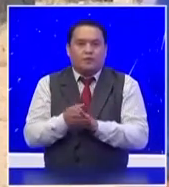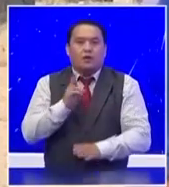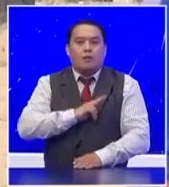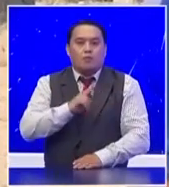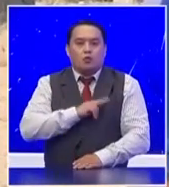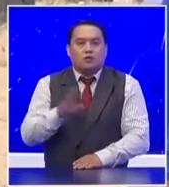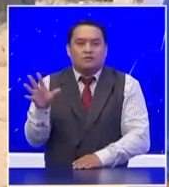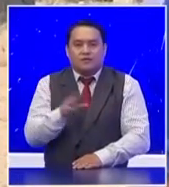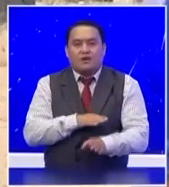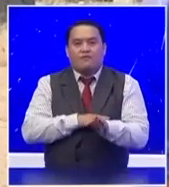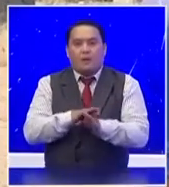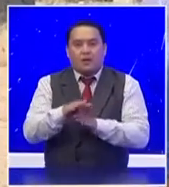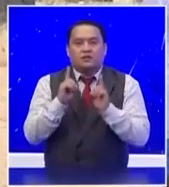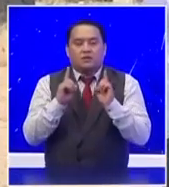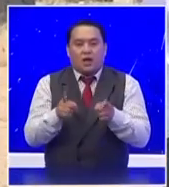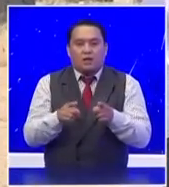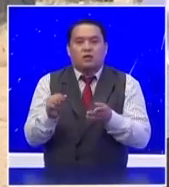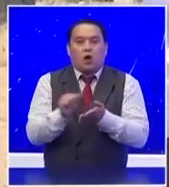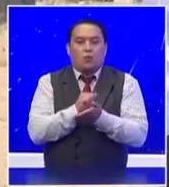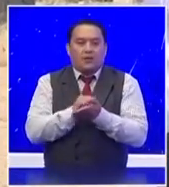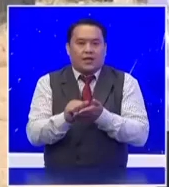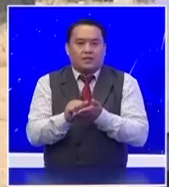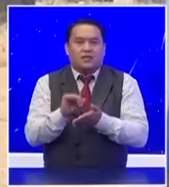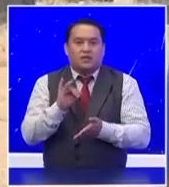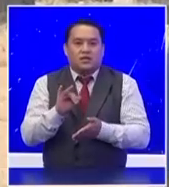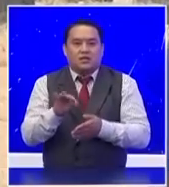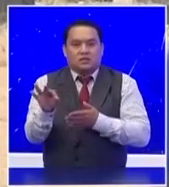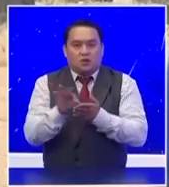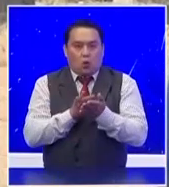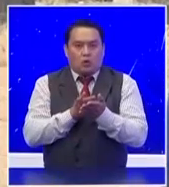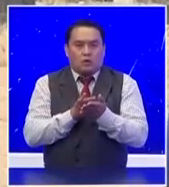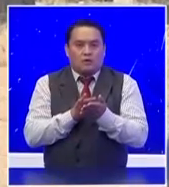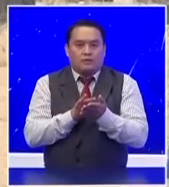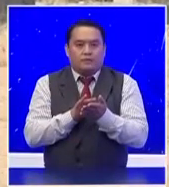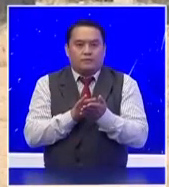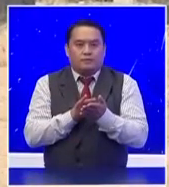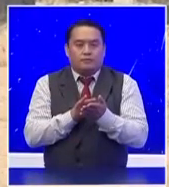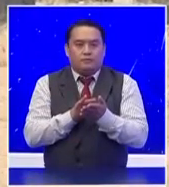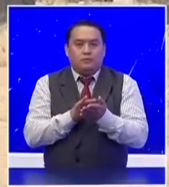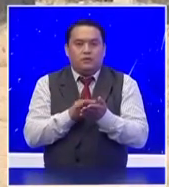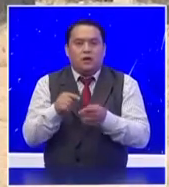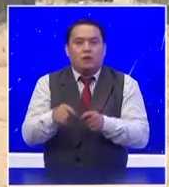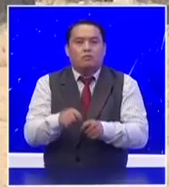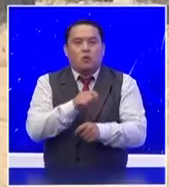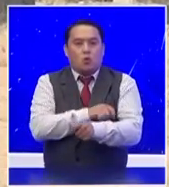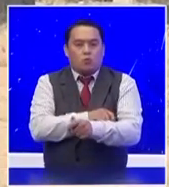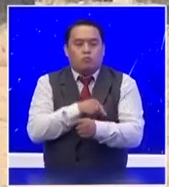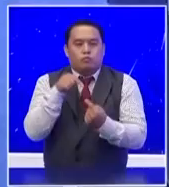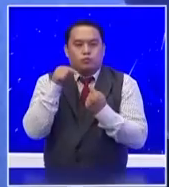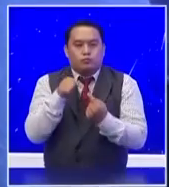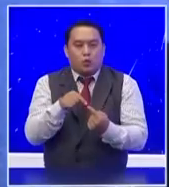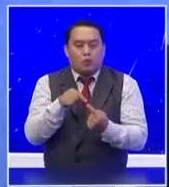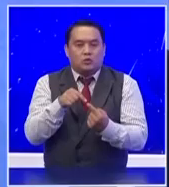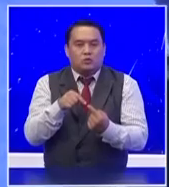все выполнены согласно сметной документации и в срок. То есть все параметры по квадратуре, все полностью